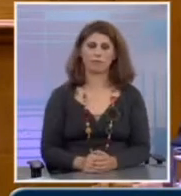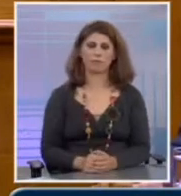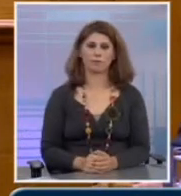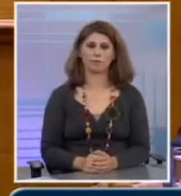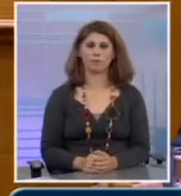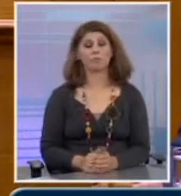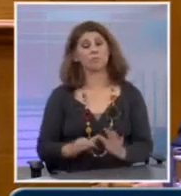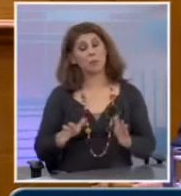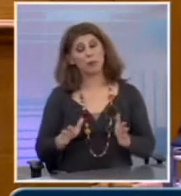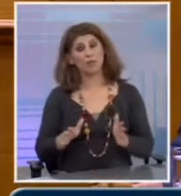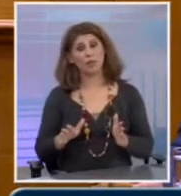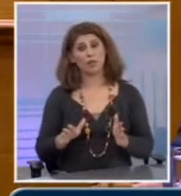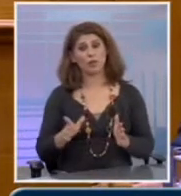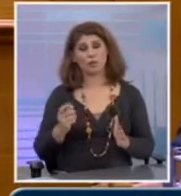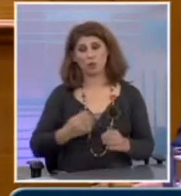κατελθόντα από το βήμα